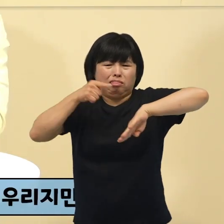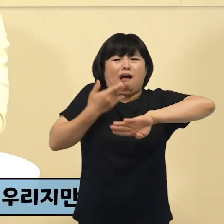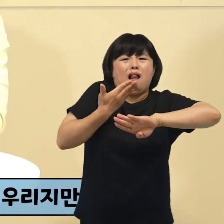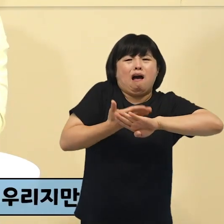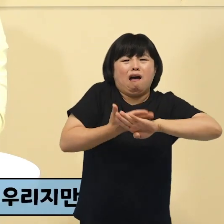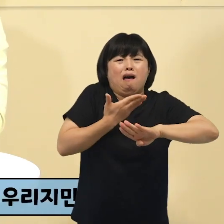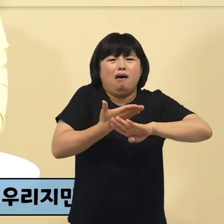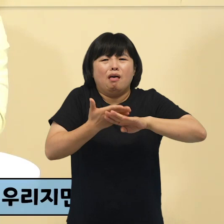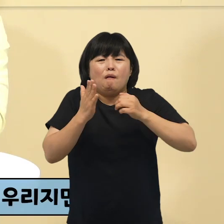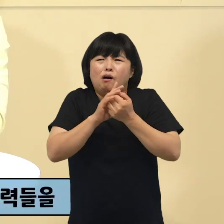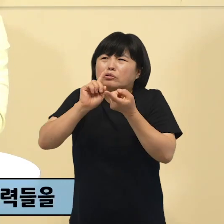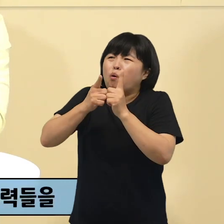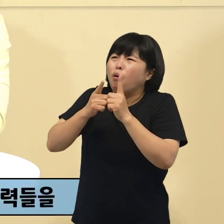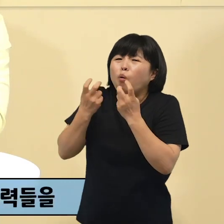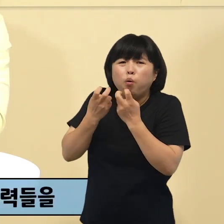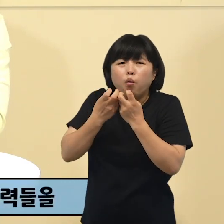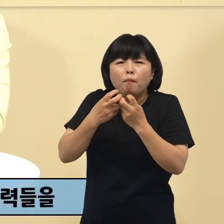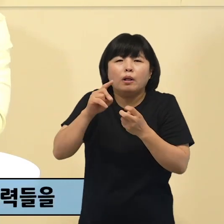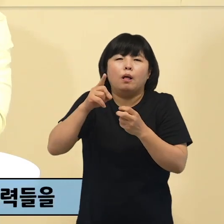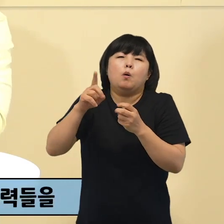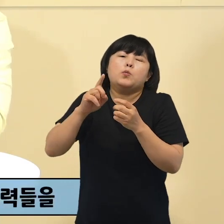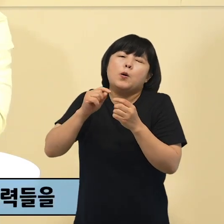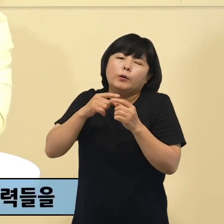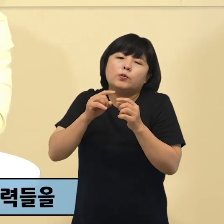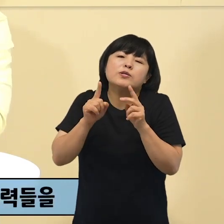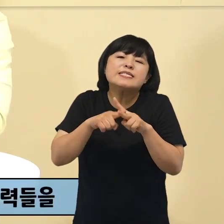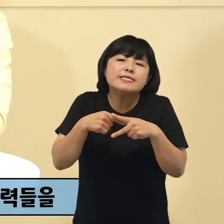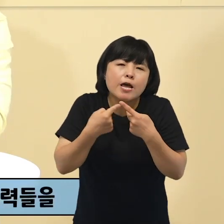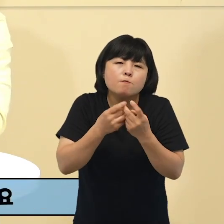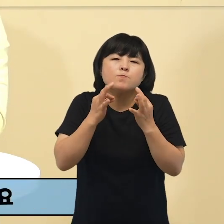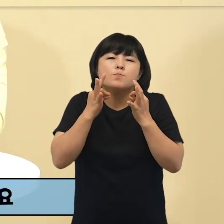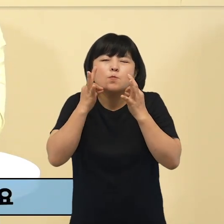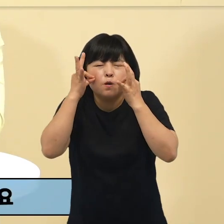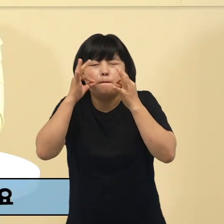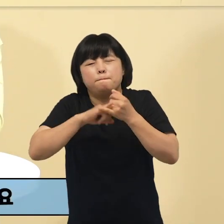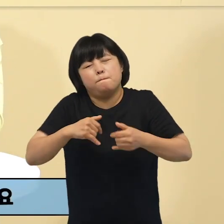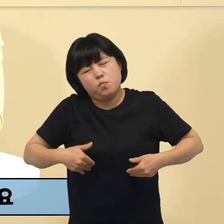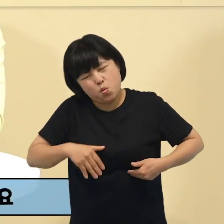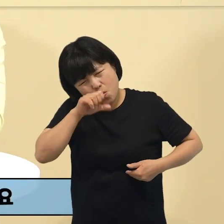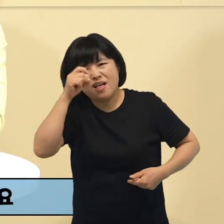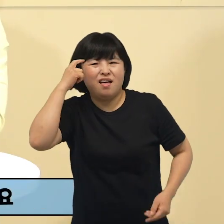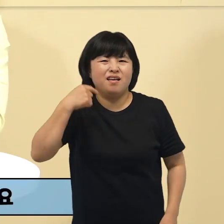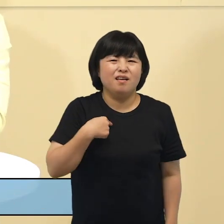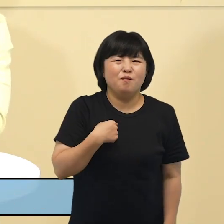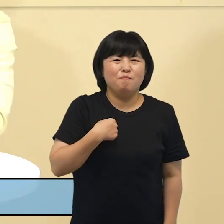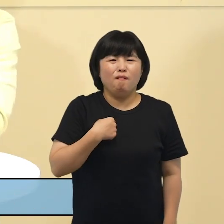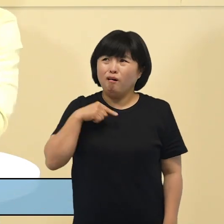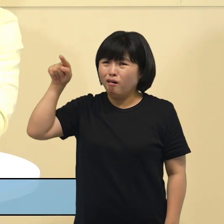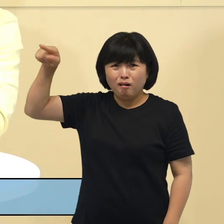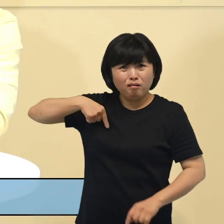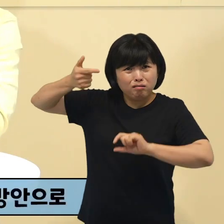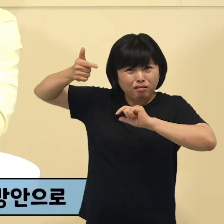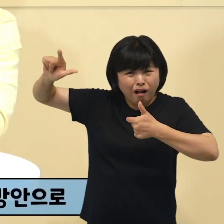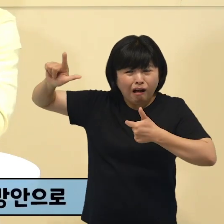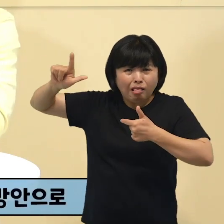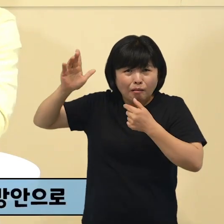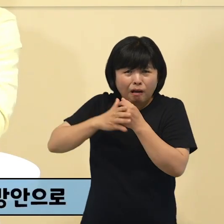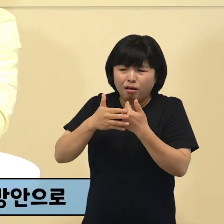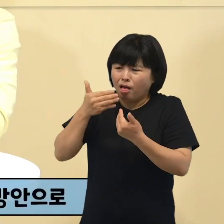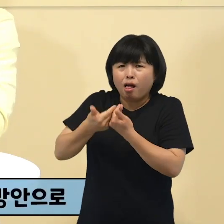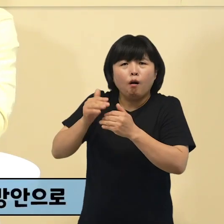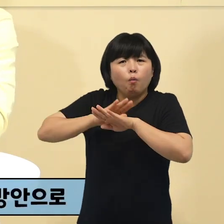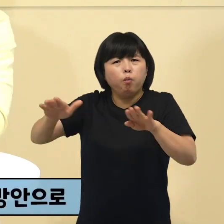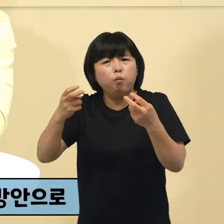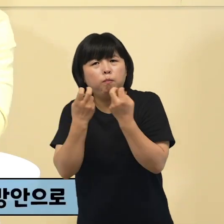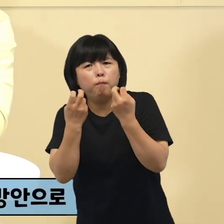다른 우리지만 조금 더 서로를 이해할 수 있는 노력들을 했으면 좋겠다는 생각이 들고요. 또 이런 세대 사이의 갈등을 또 해결해